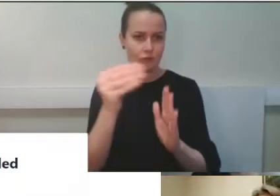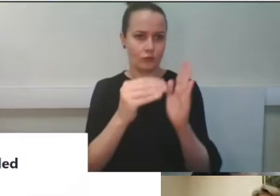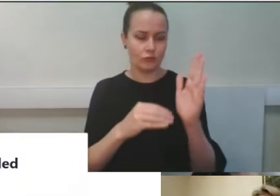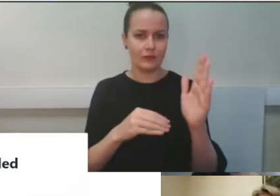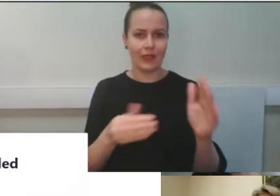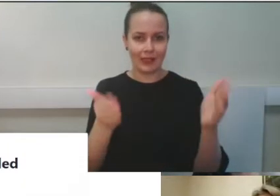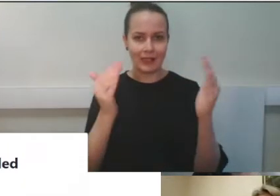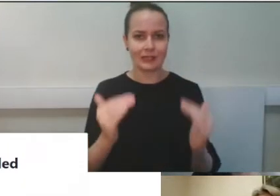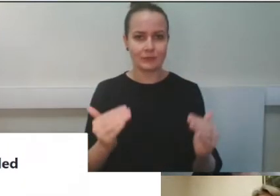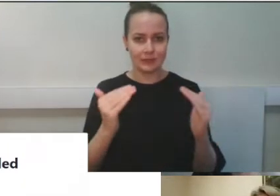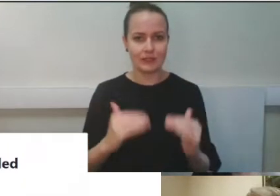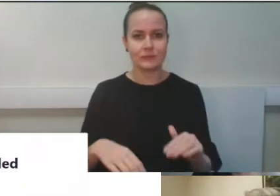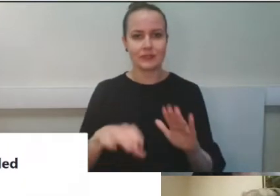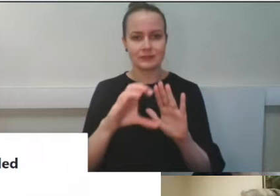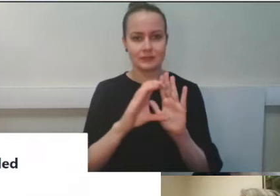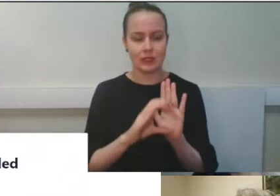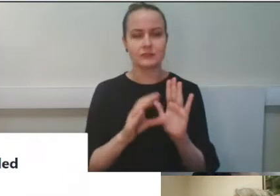Võib veel edasi minna. Just.